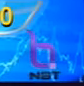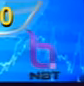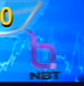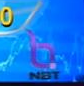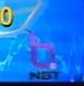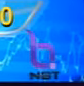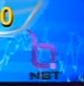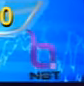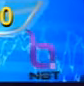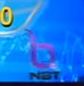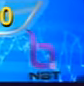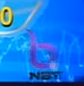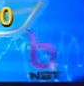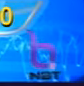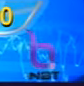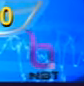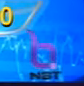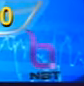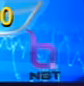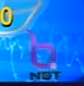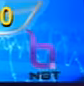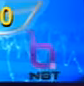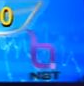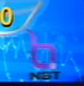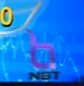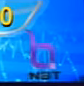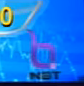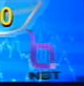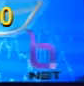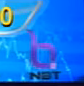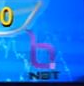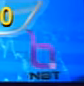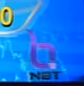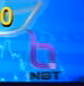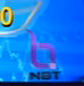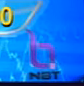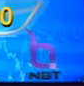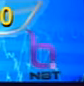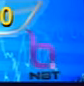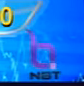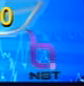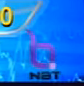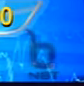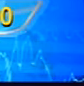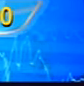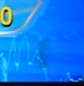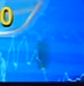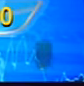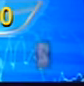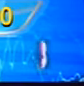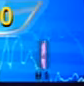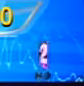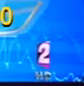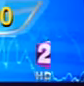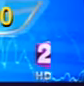ำโดยทองคำแท่งราคาที่ร้านทองรับซื้อคืนอยู่ที่บาทละ 2,700 บาทขายออกบาทละ 2,800